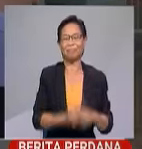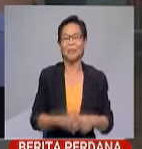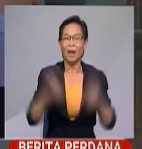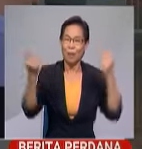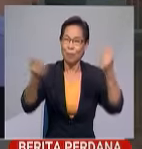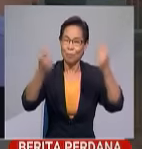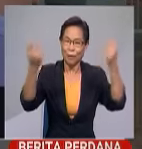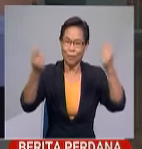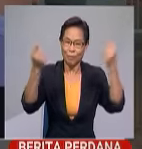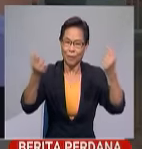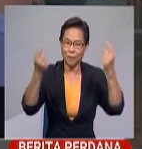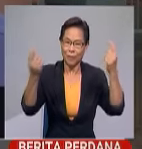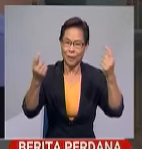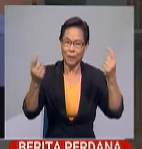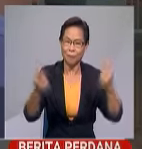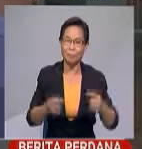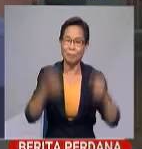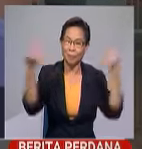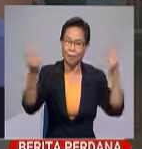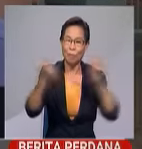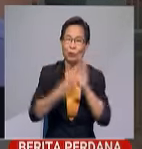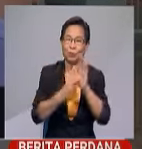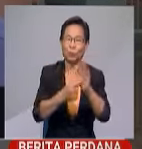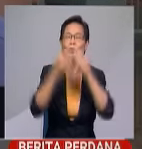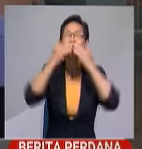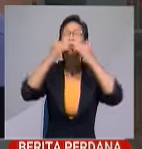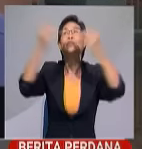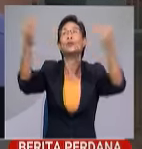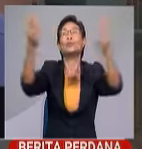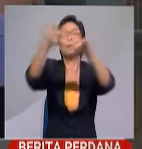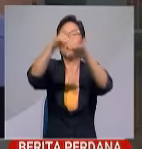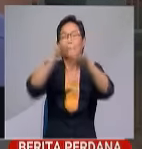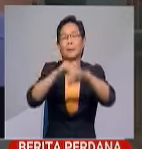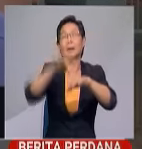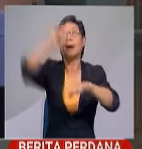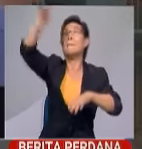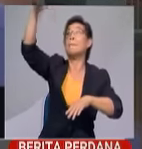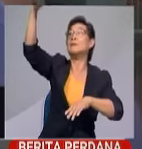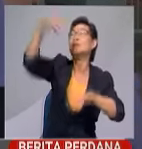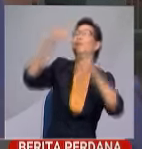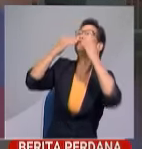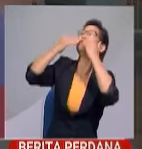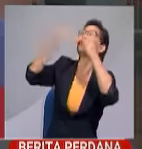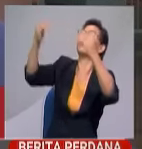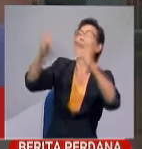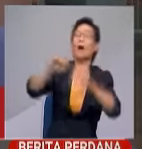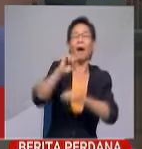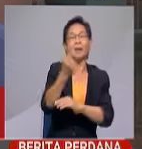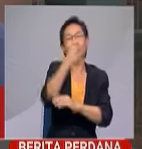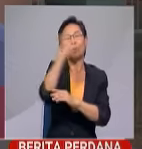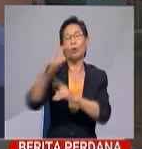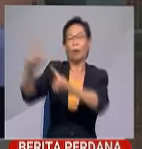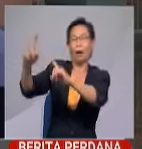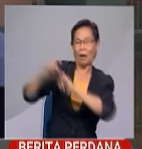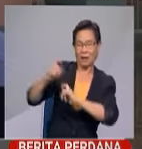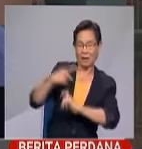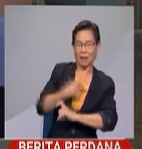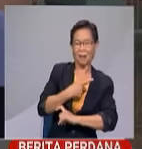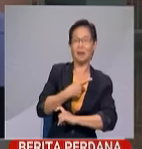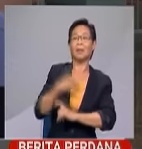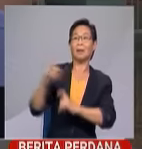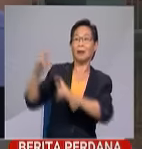Perayaan ini actually adalah tanda kesyukuran kepada matahari semata-mata telah memberi kita